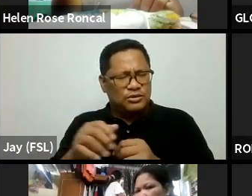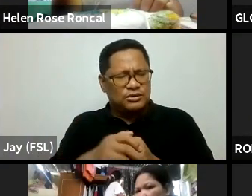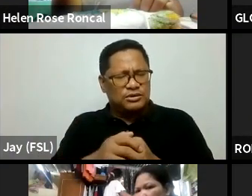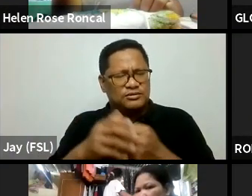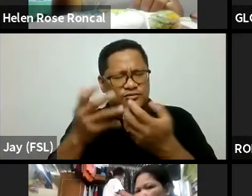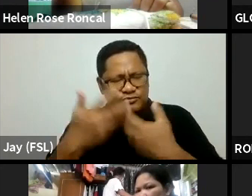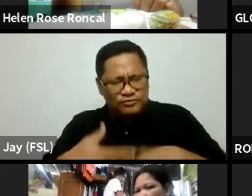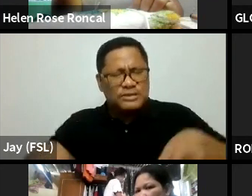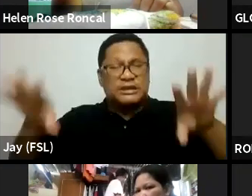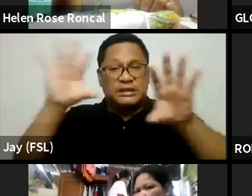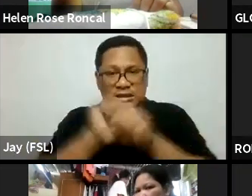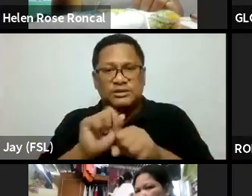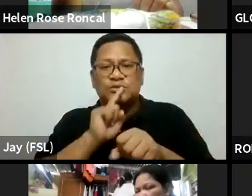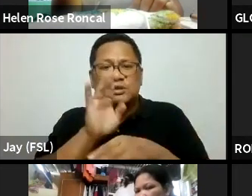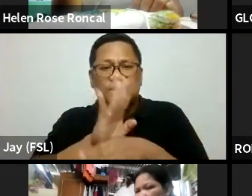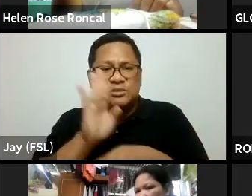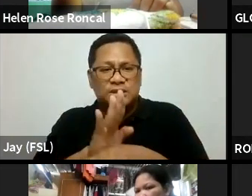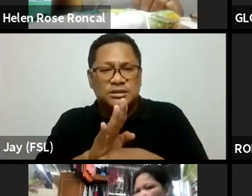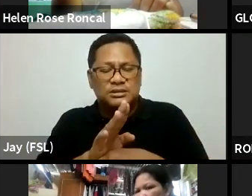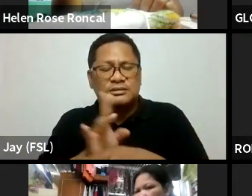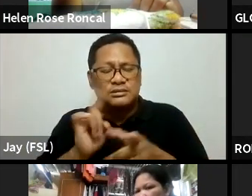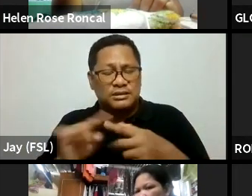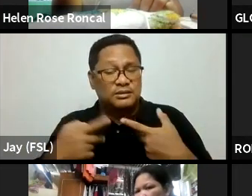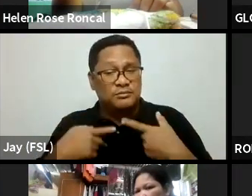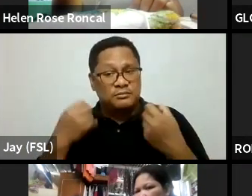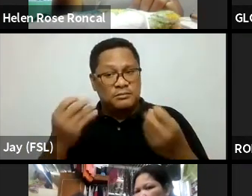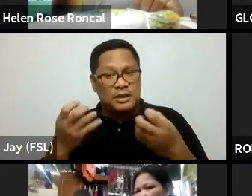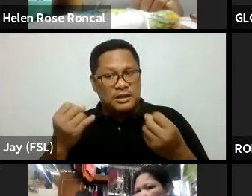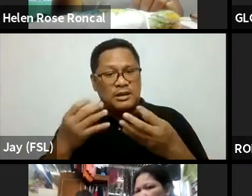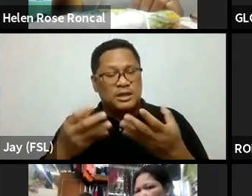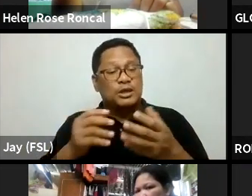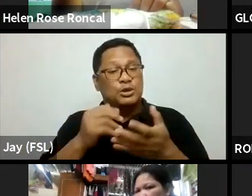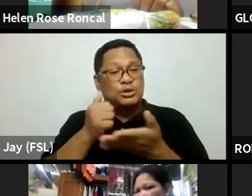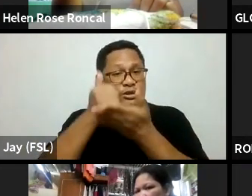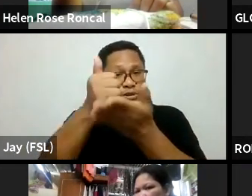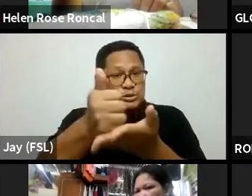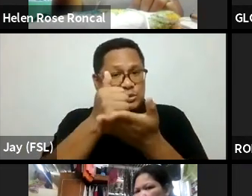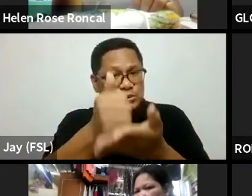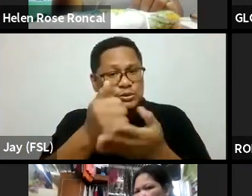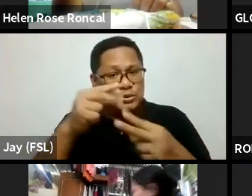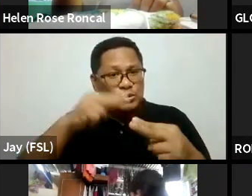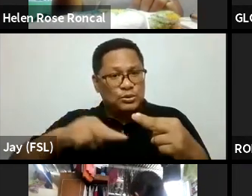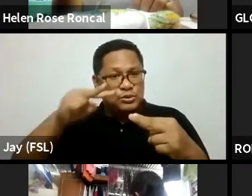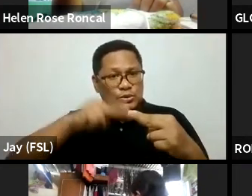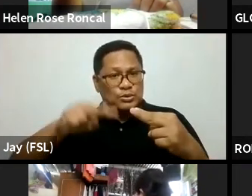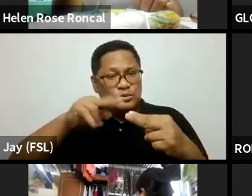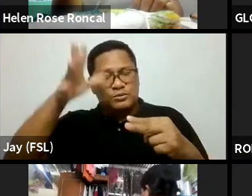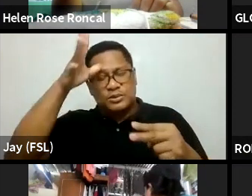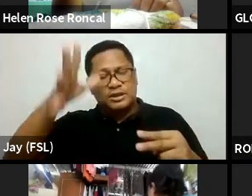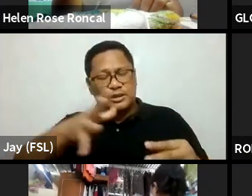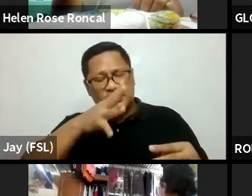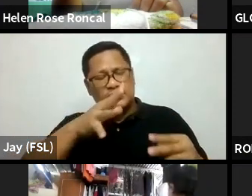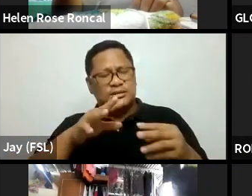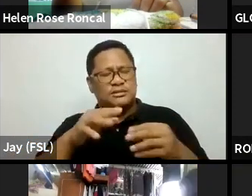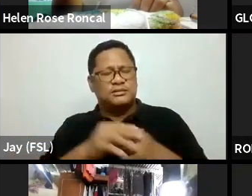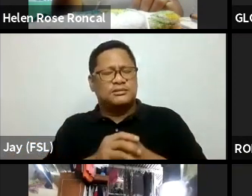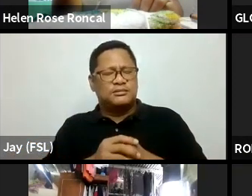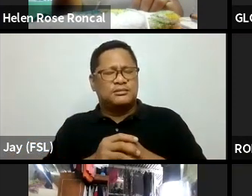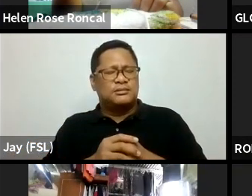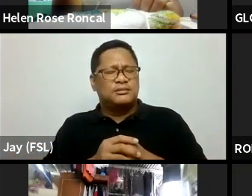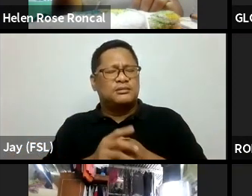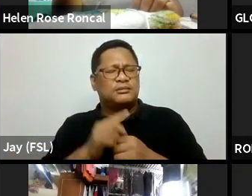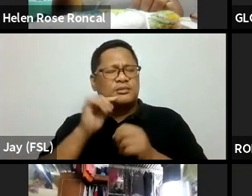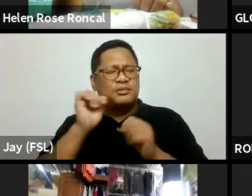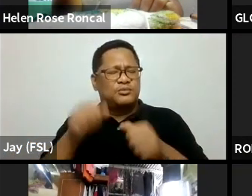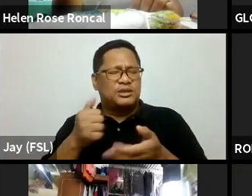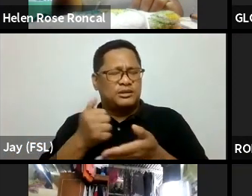yung business na yan, marami kang matutulungan na autistic, na parents of autistic children na makakapaghanap buhay